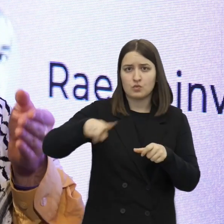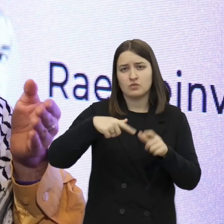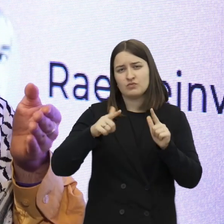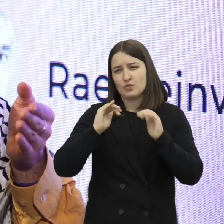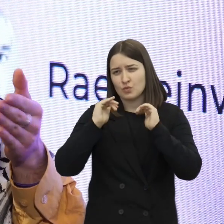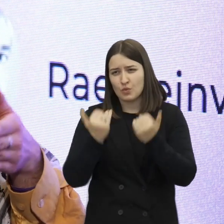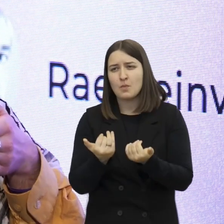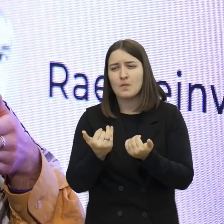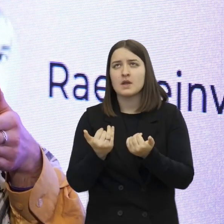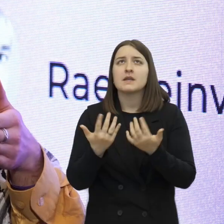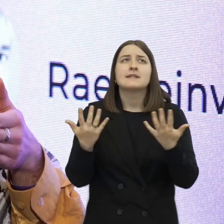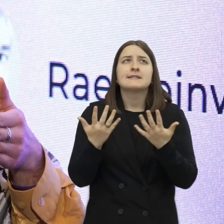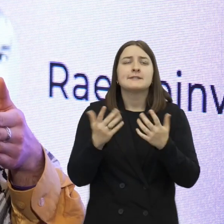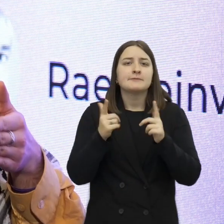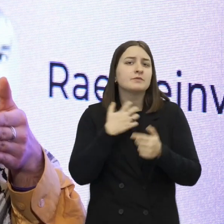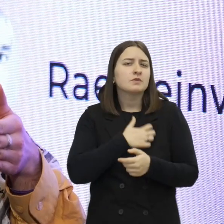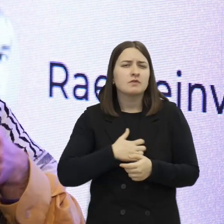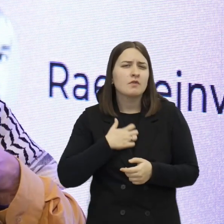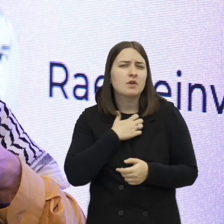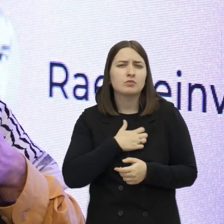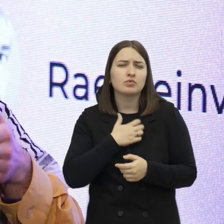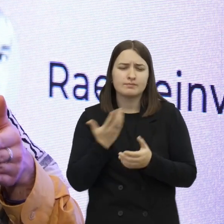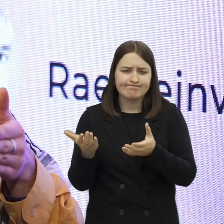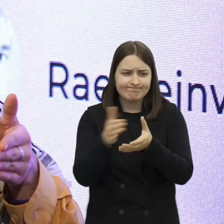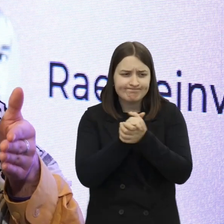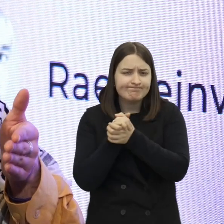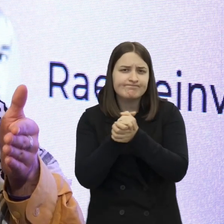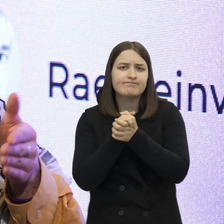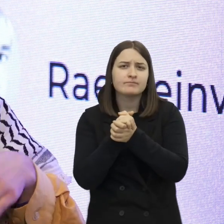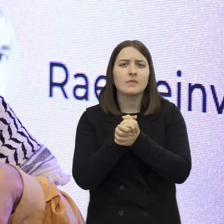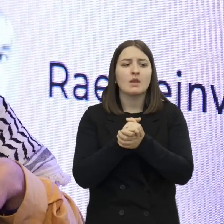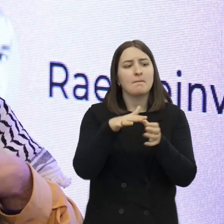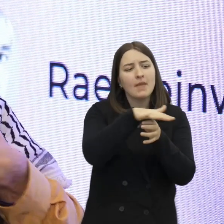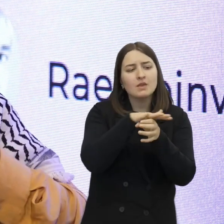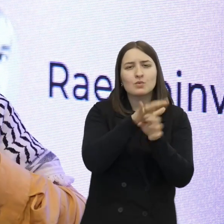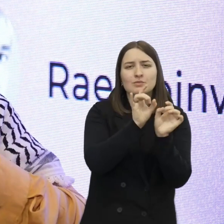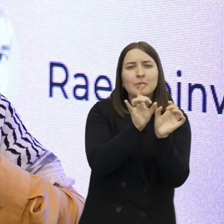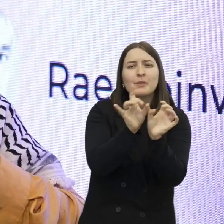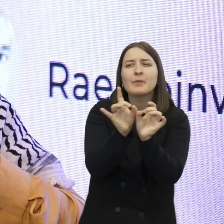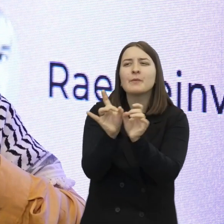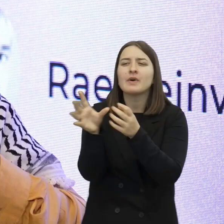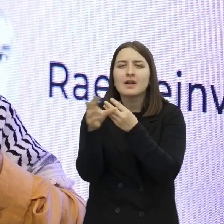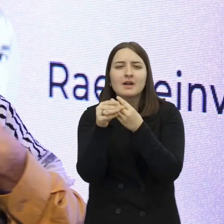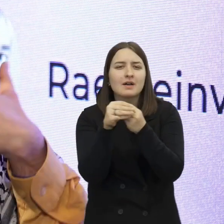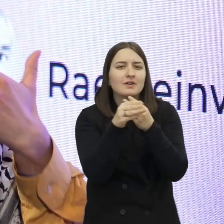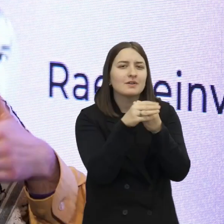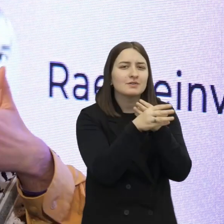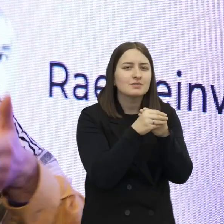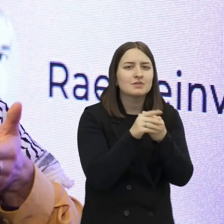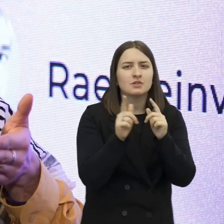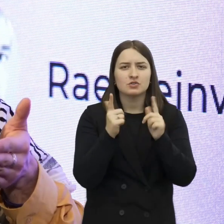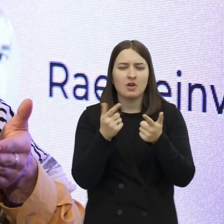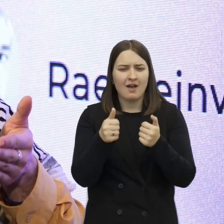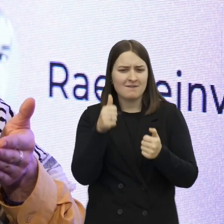atrodo, labai svarbu yra solidarizuoti su skirtingomis bendruomenėmis ne vien iš kažkokios